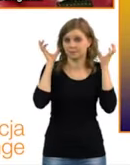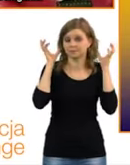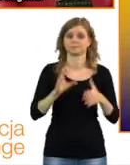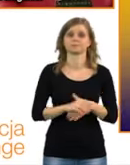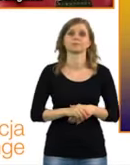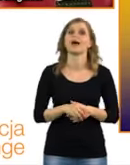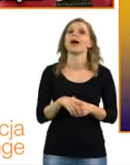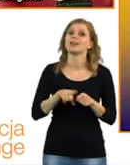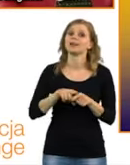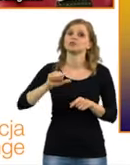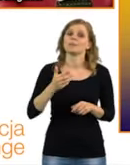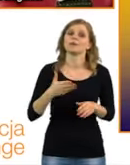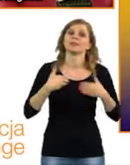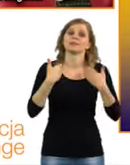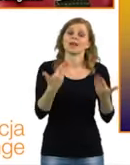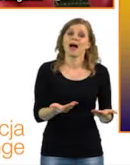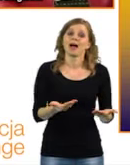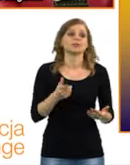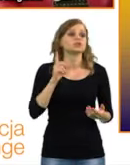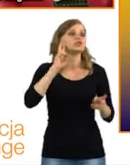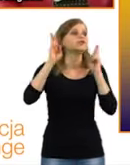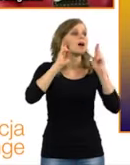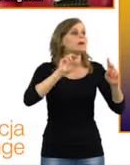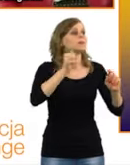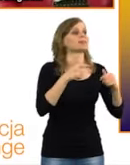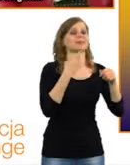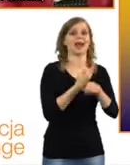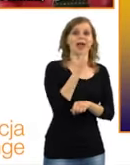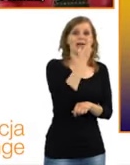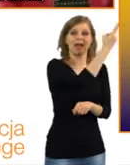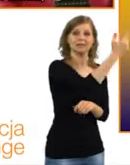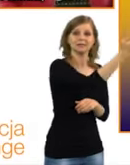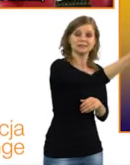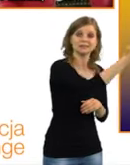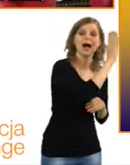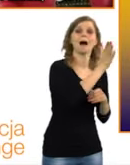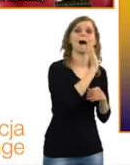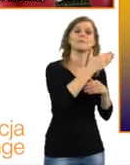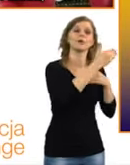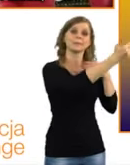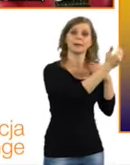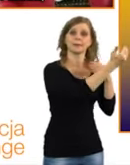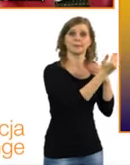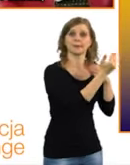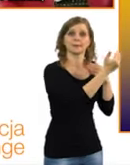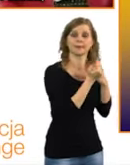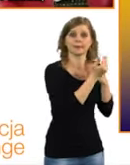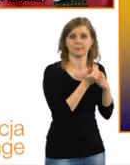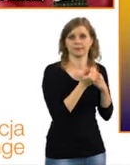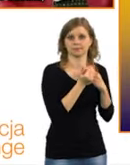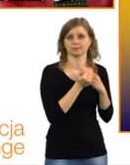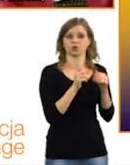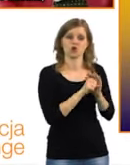stereofoniczne. Nadajemy najpierw dźwięki z dalszej odległości, a dopiero potem zbliżamy